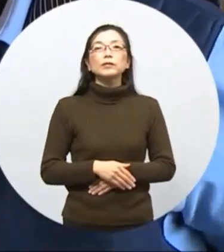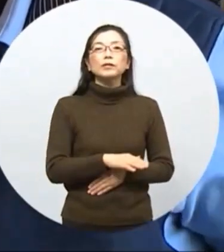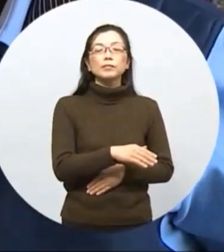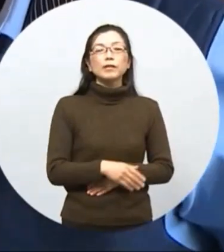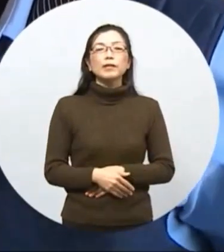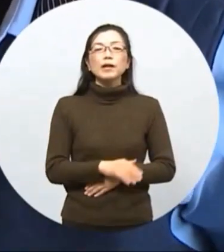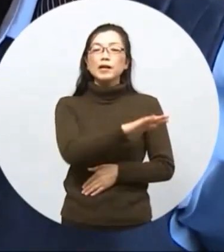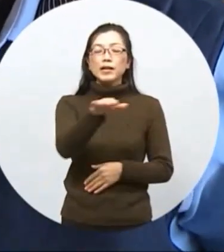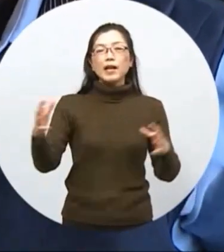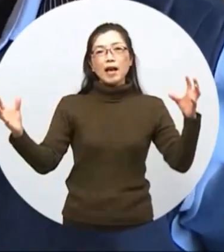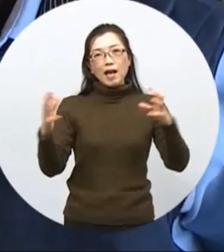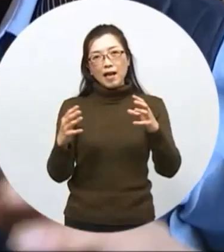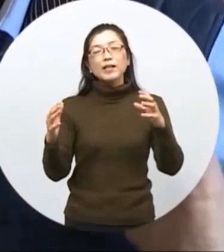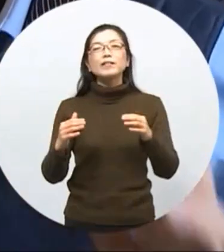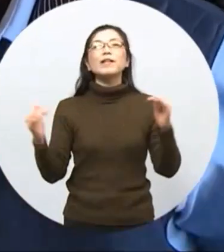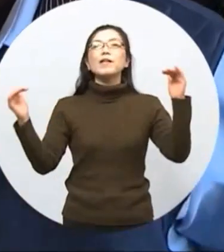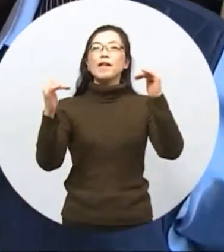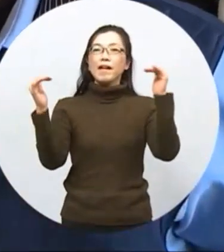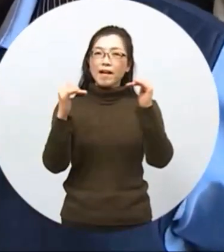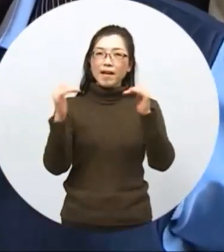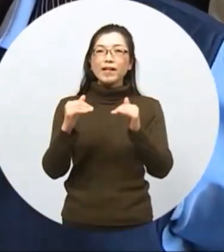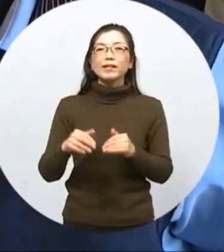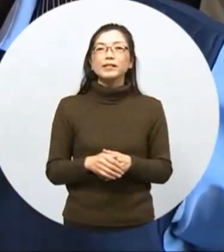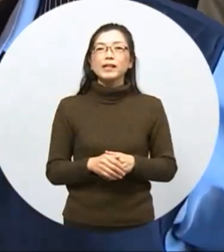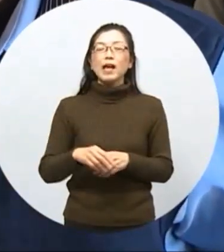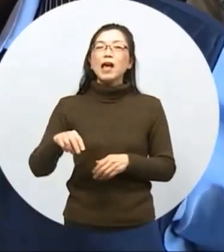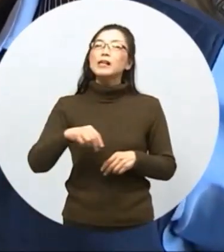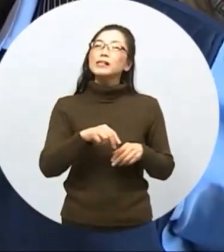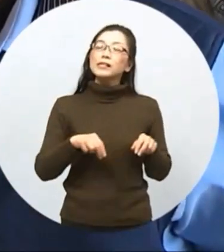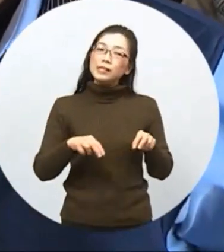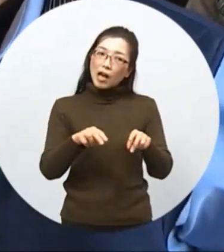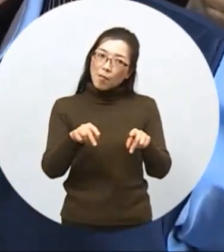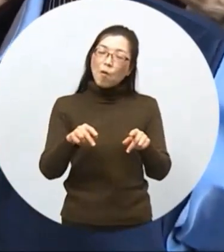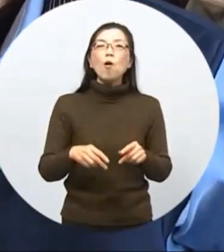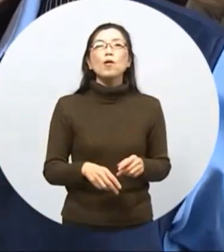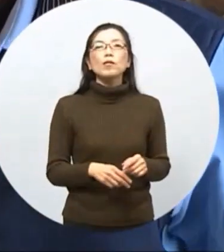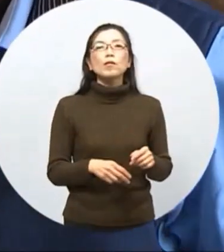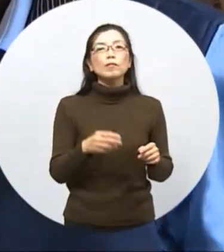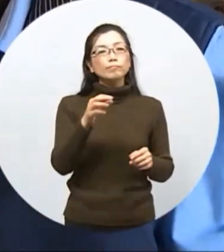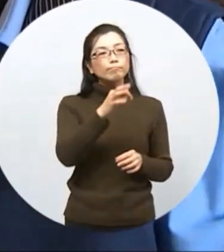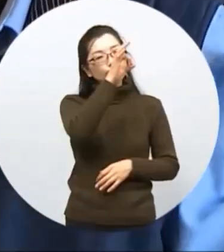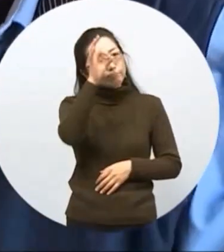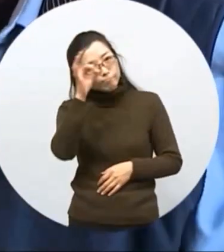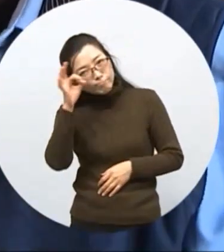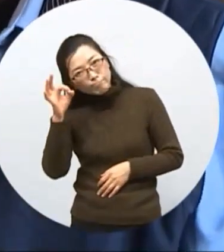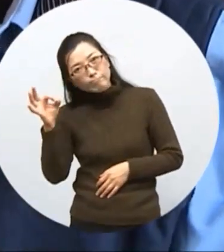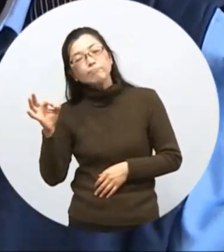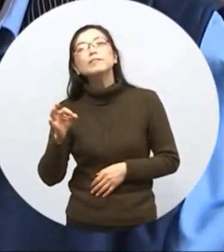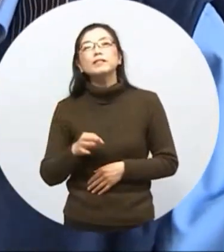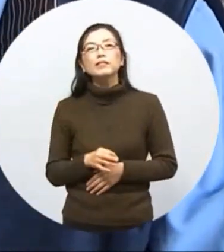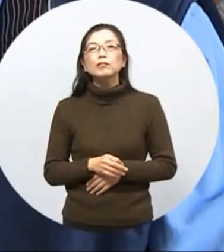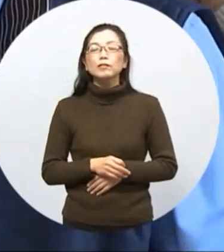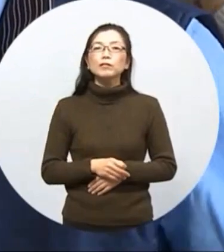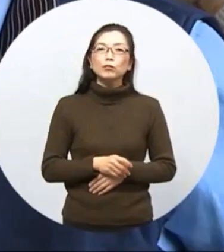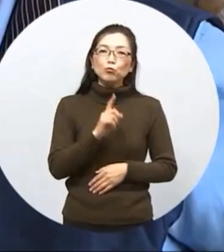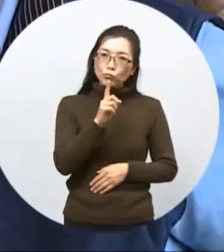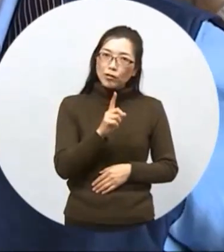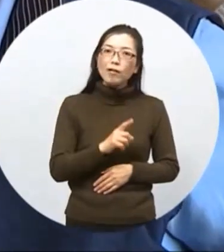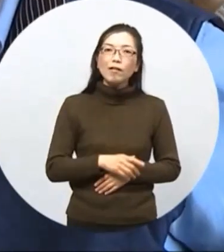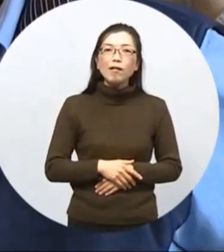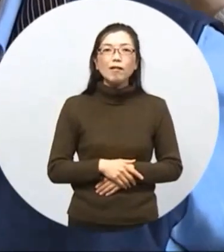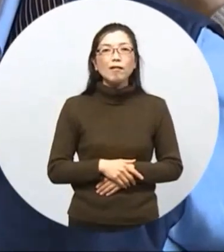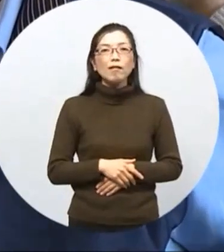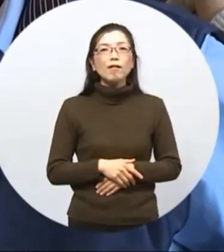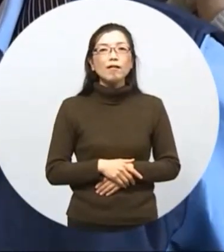年寄りがワイワイ集まって散歩とその歴史担保単位っていうんですが、そういったような